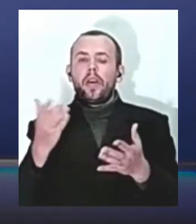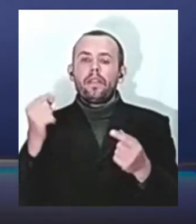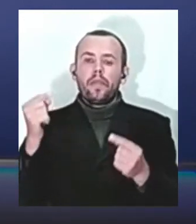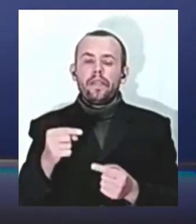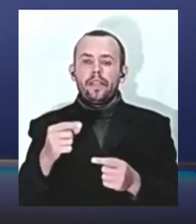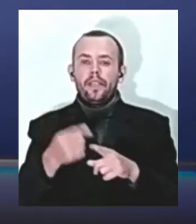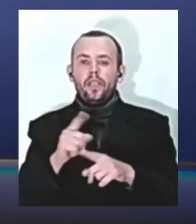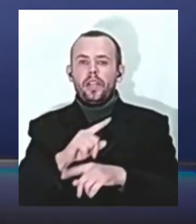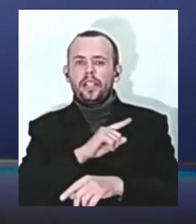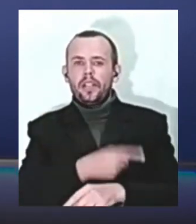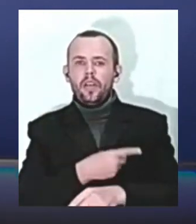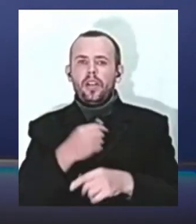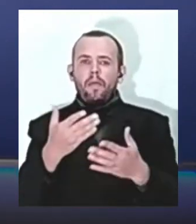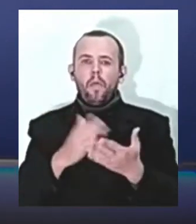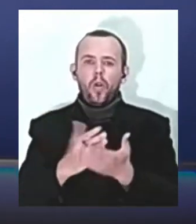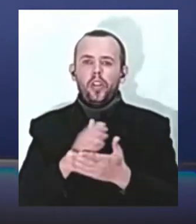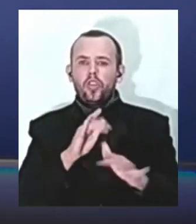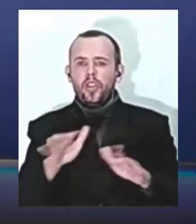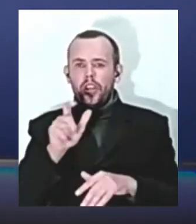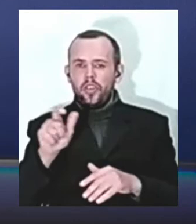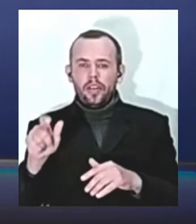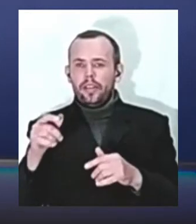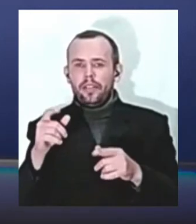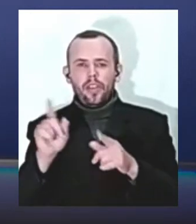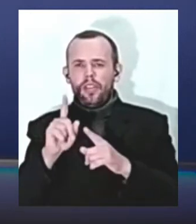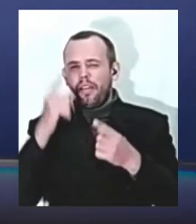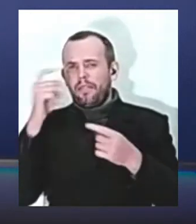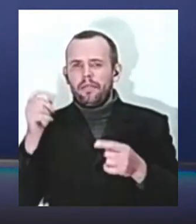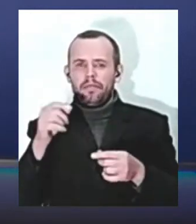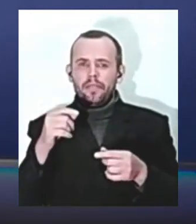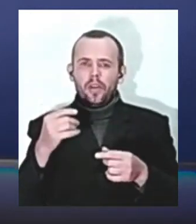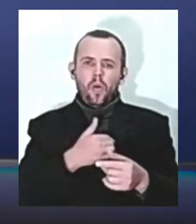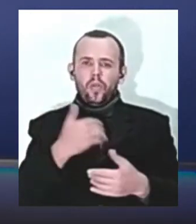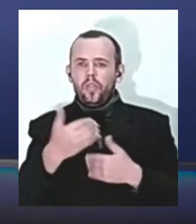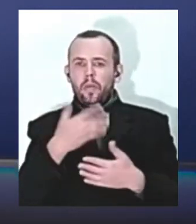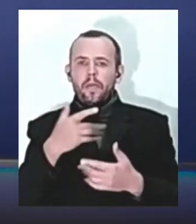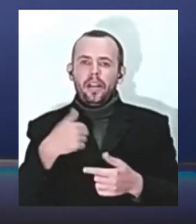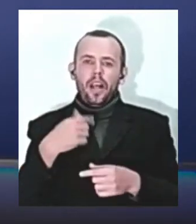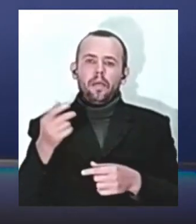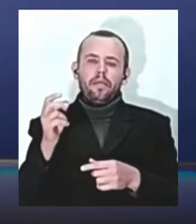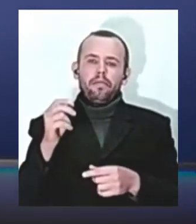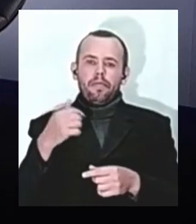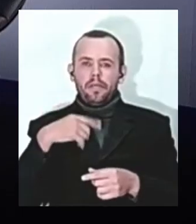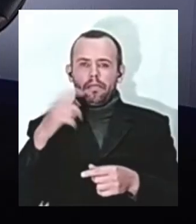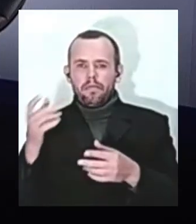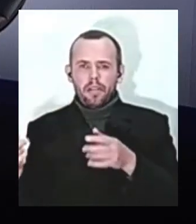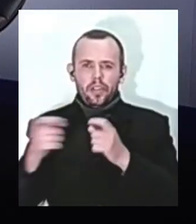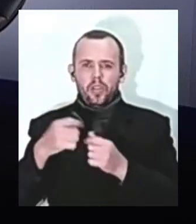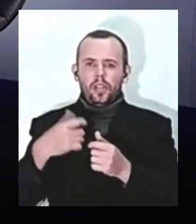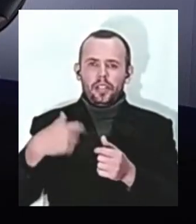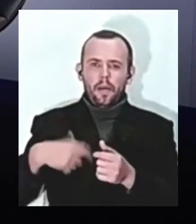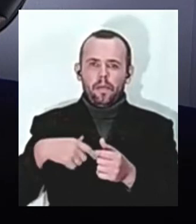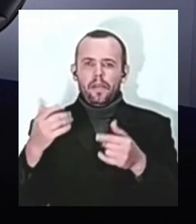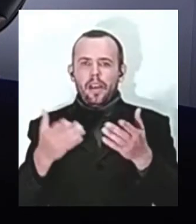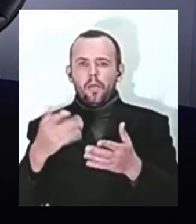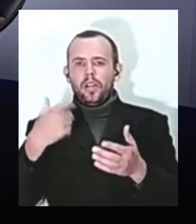або політичні діячі на місцях не заявляли, що там ми там приєднаємо тебе до себе, або там себе до тебе,